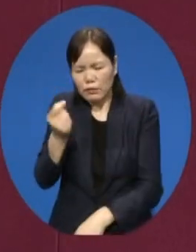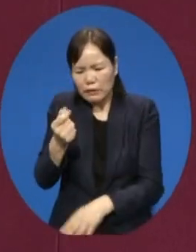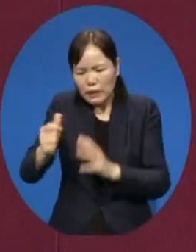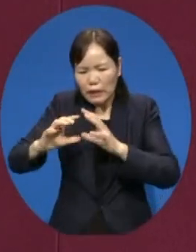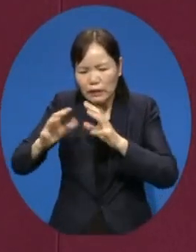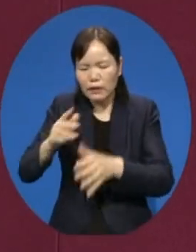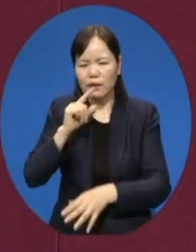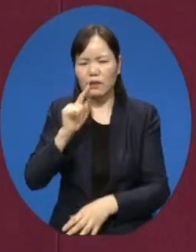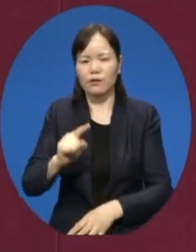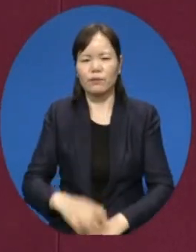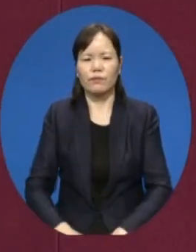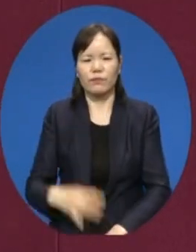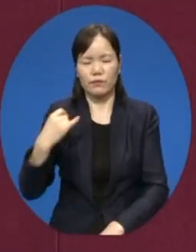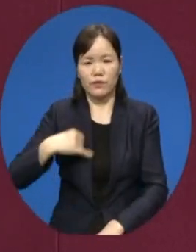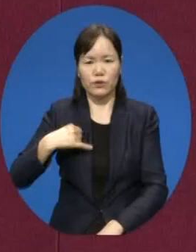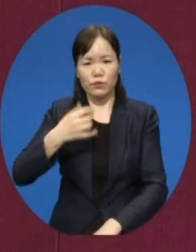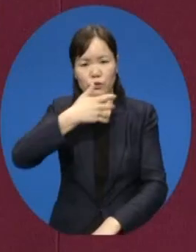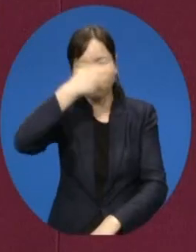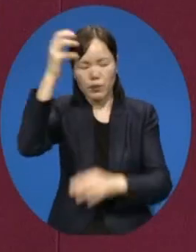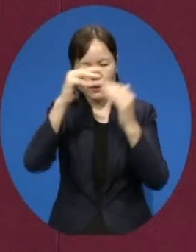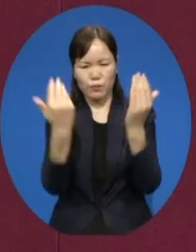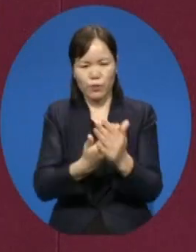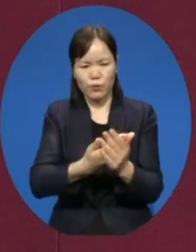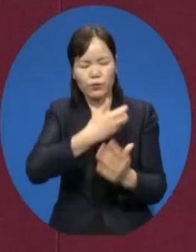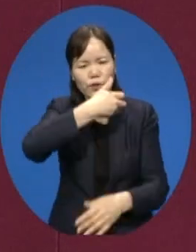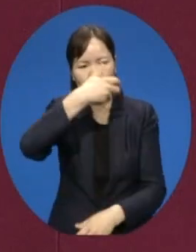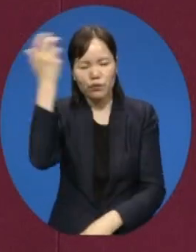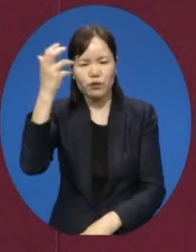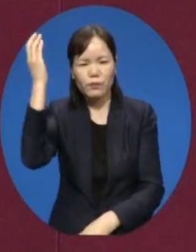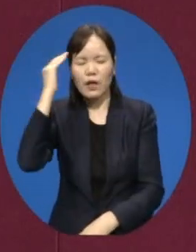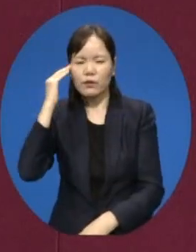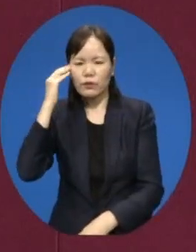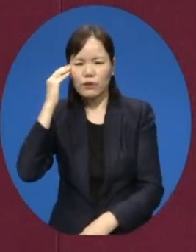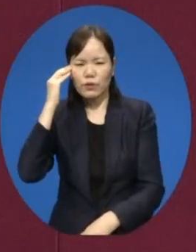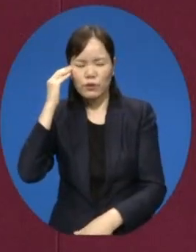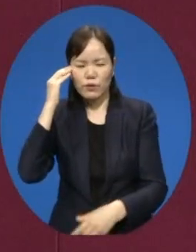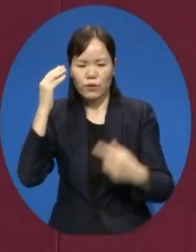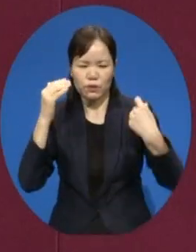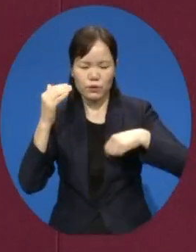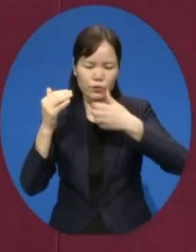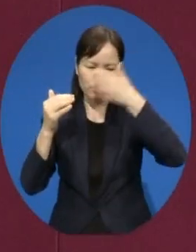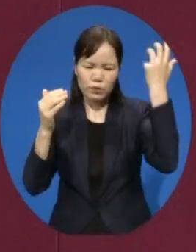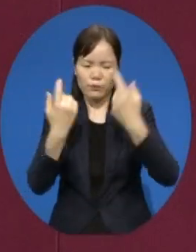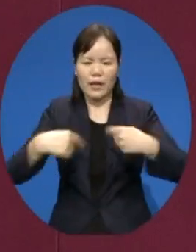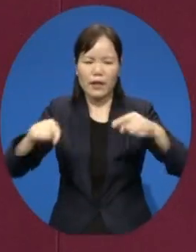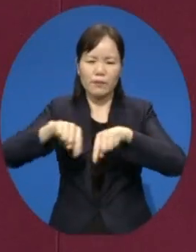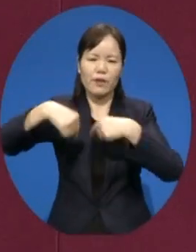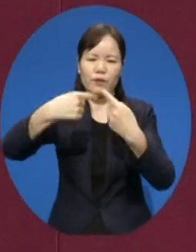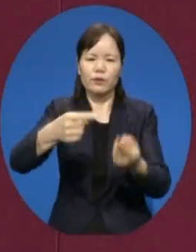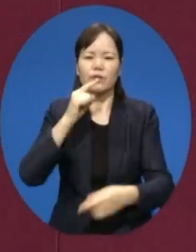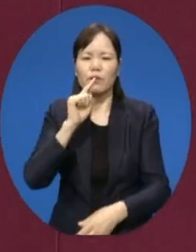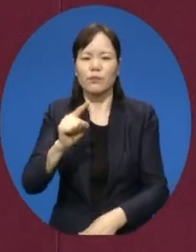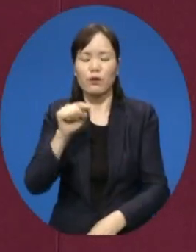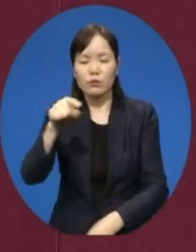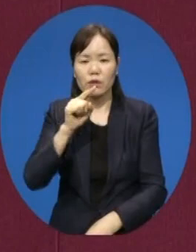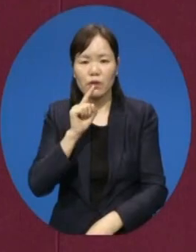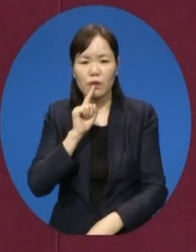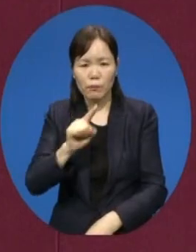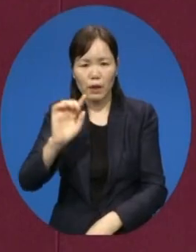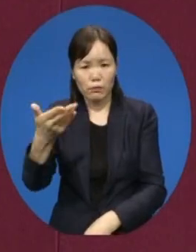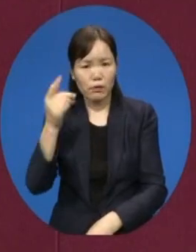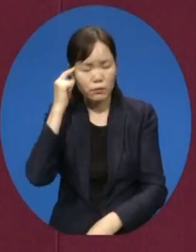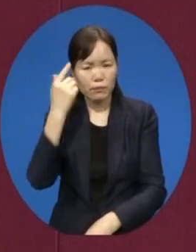그랬습니다. 중국몽이 모두의 꿈이고 한국도 중국몽과 같이 하겠다고 말했습니다. 이게 말이 될 소리입니까?